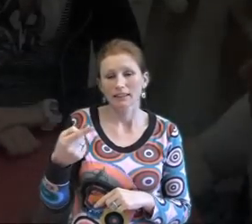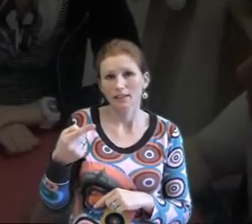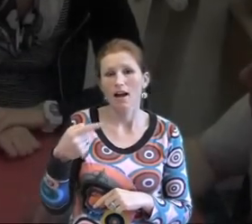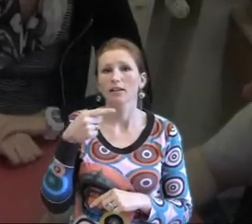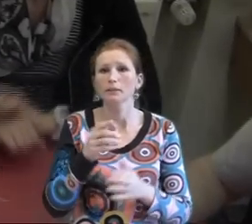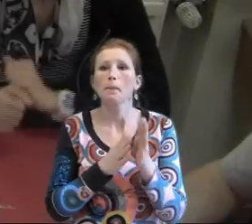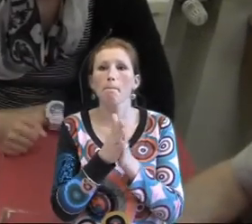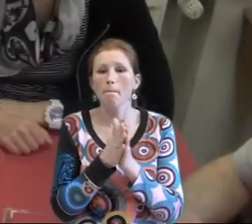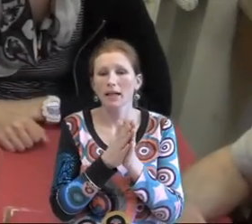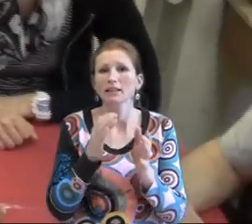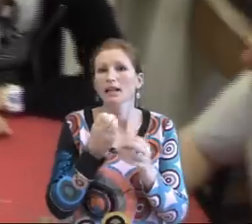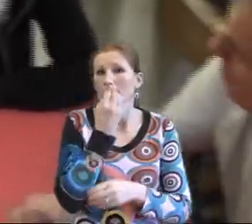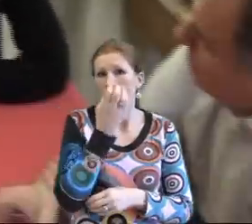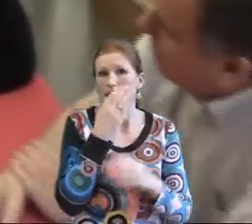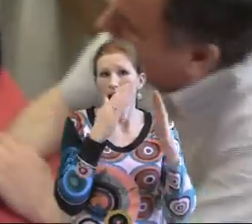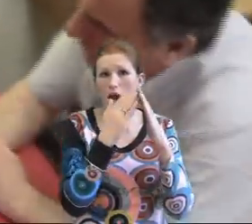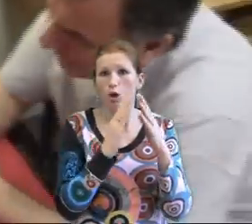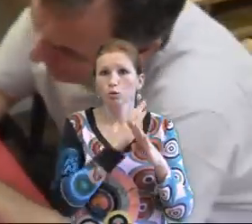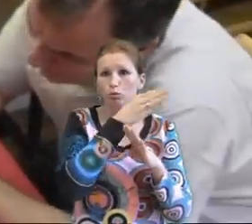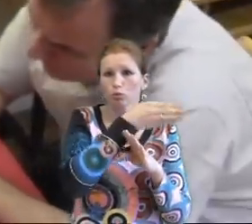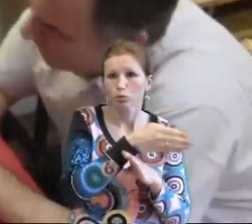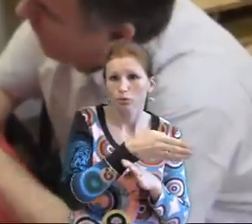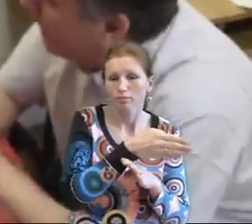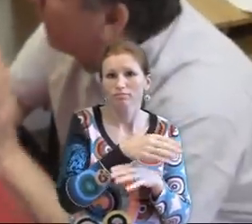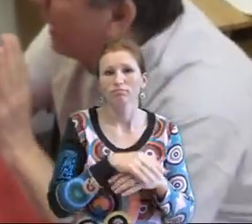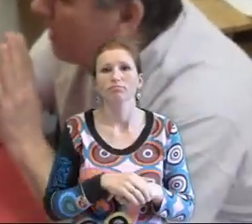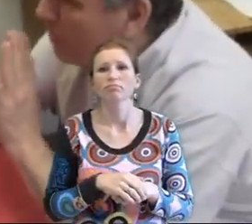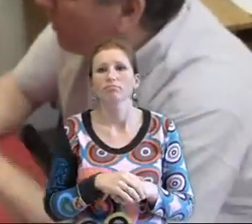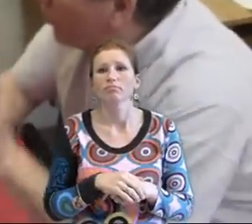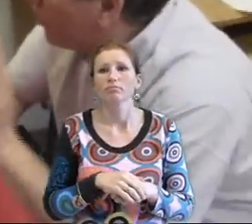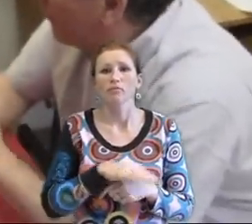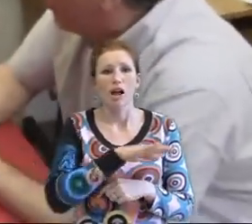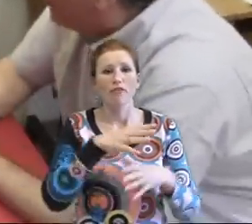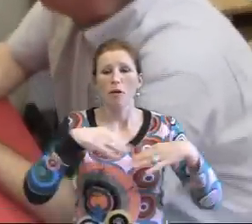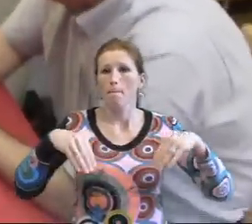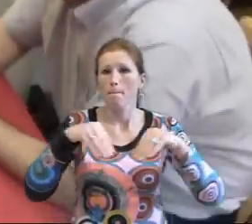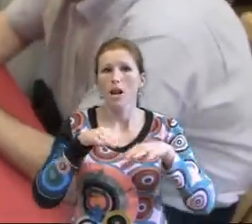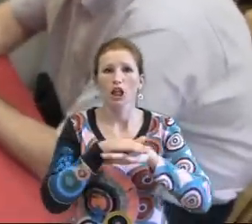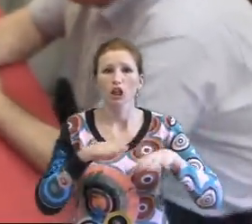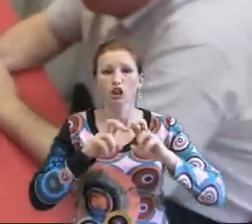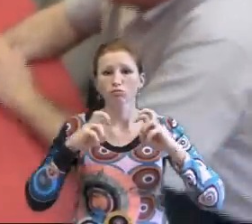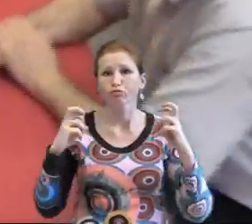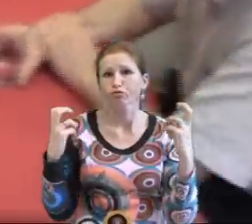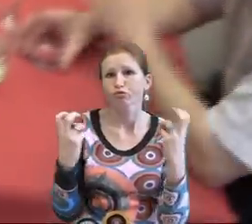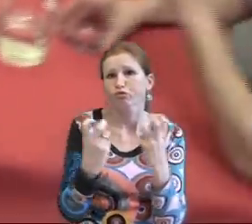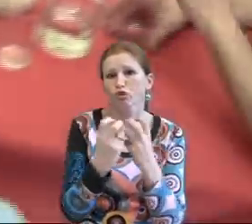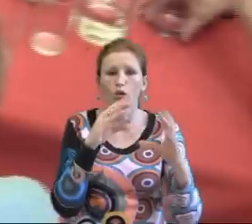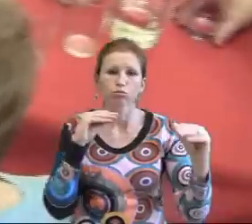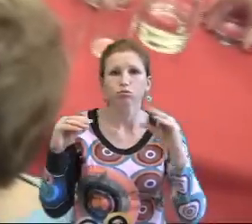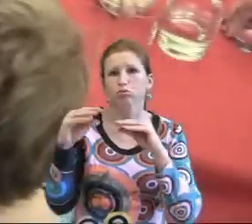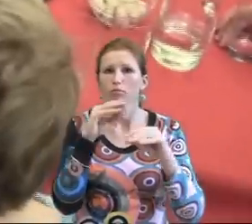Am nächsten Tag besucht Max Nina zu Hause. Die Familie sitzt am Tisch und plaudert. Alle reden